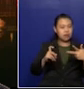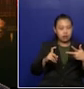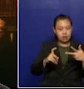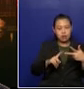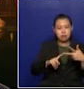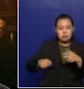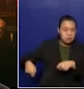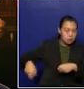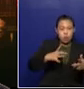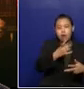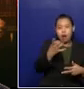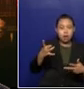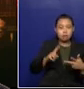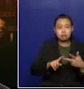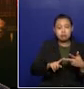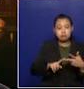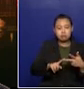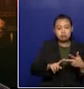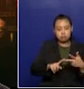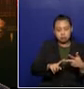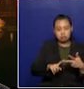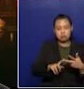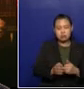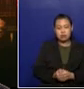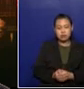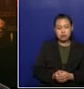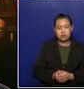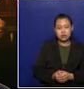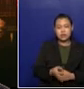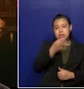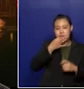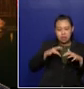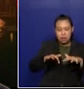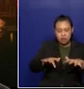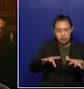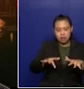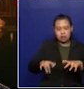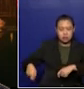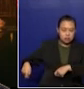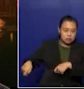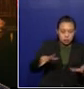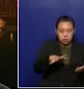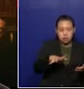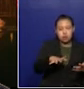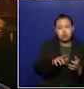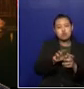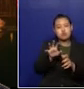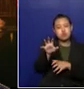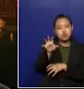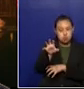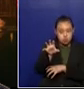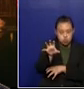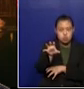านรู้ไหมฮะประมงคืออะไรฮะประมงชายฝั่งฮะจับกุ้งตัวเล็กๆจึงมาทำเคยฮะเคยก็คือกะปิฮะ